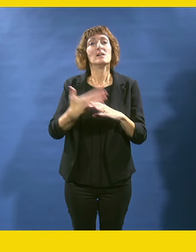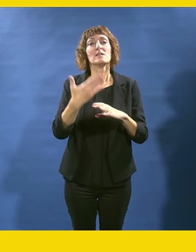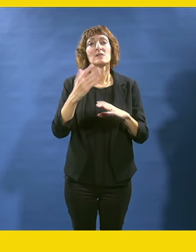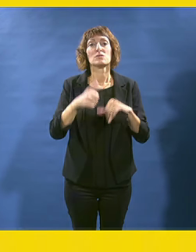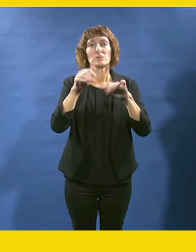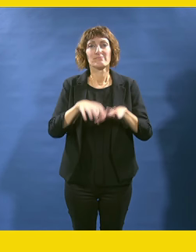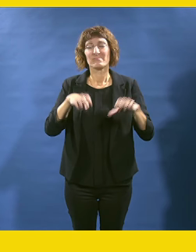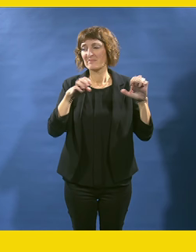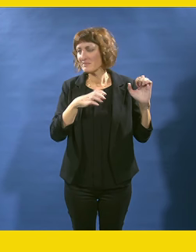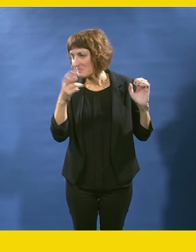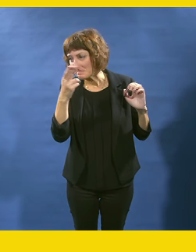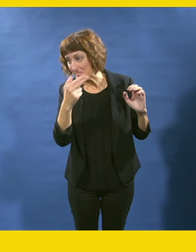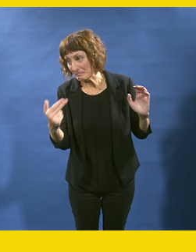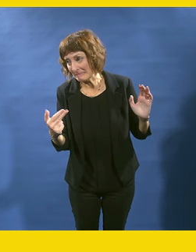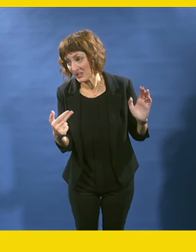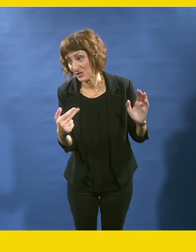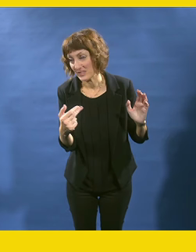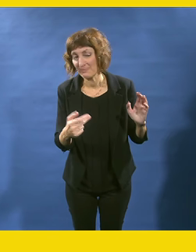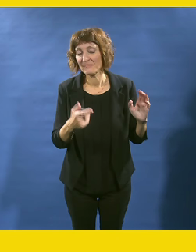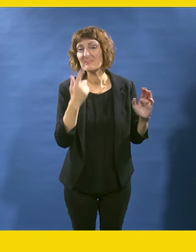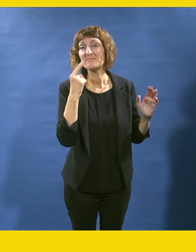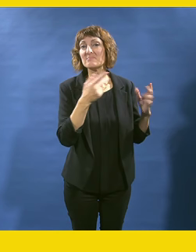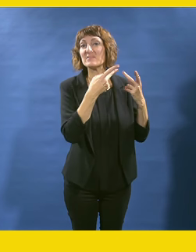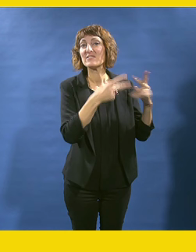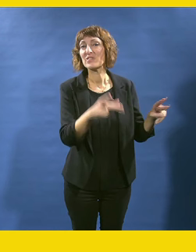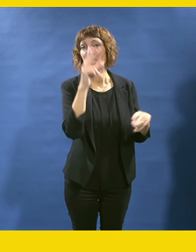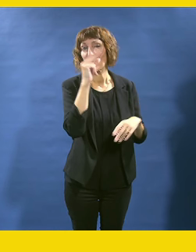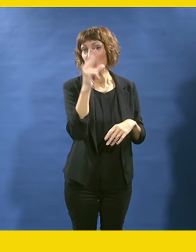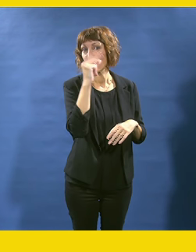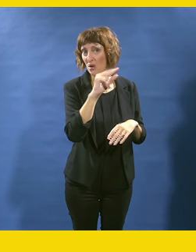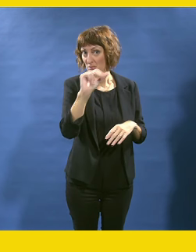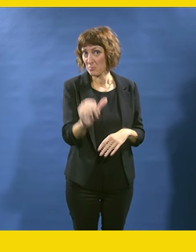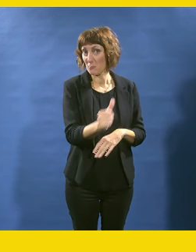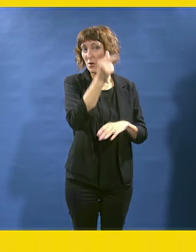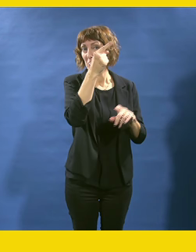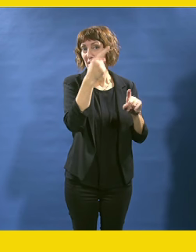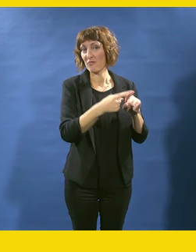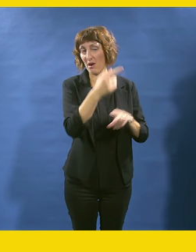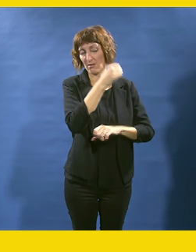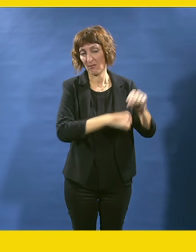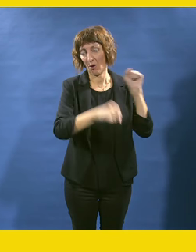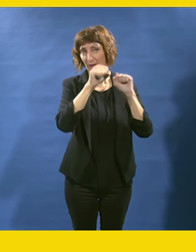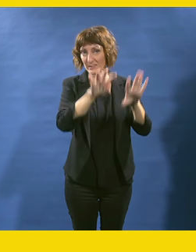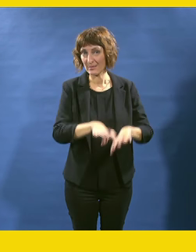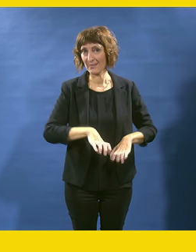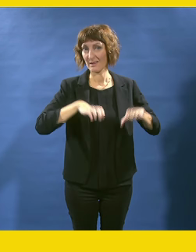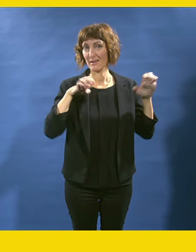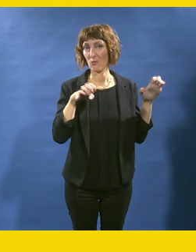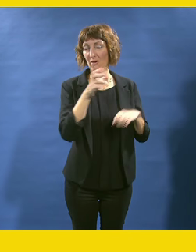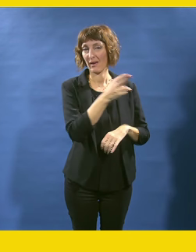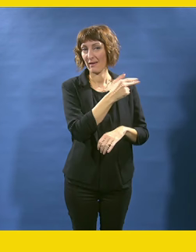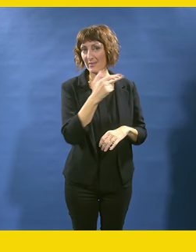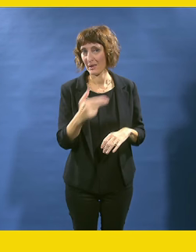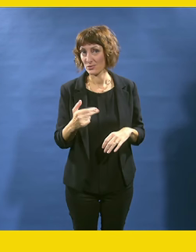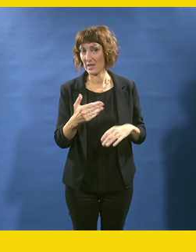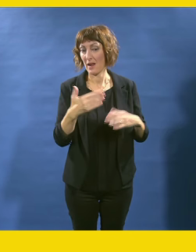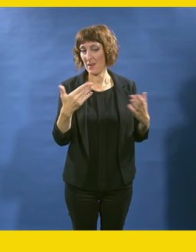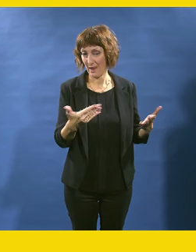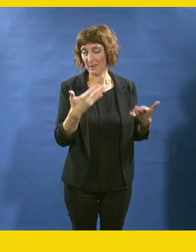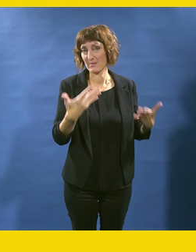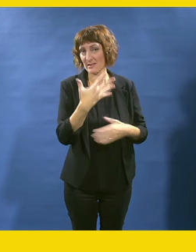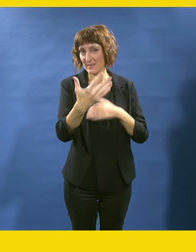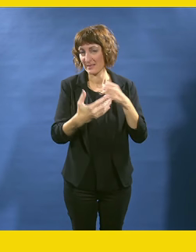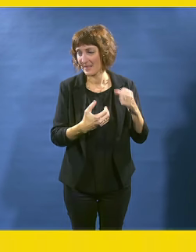édition des assises nationales de lutte contre les violences faites aux femmes. Et nous reprenons donc le flambeau cette année avec